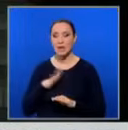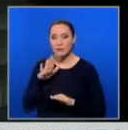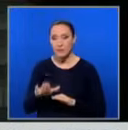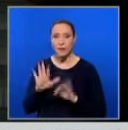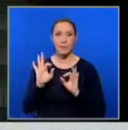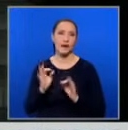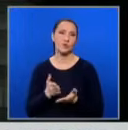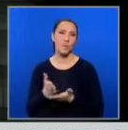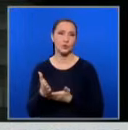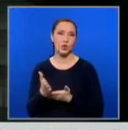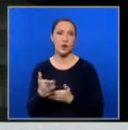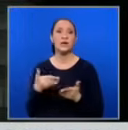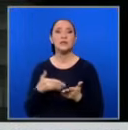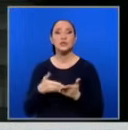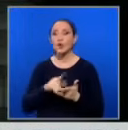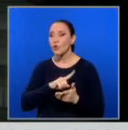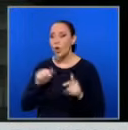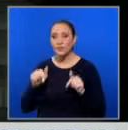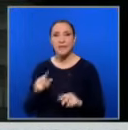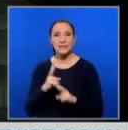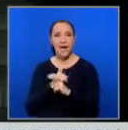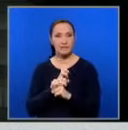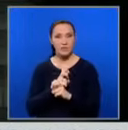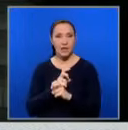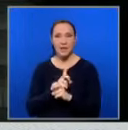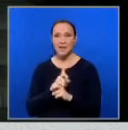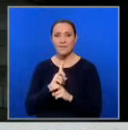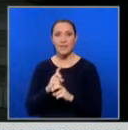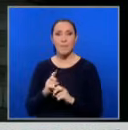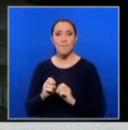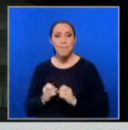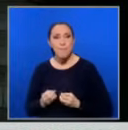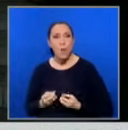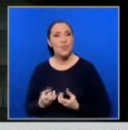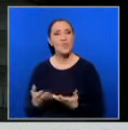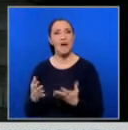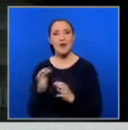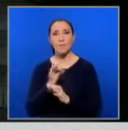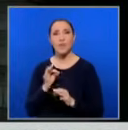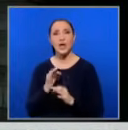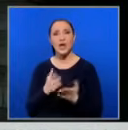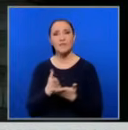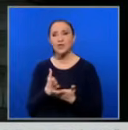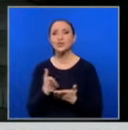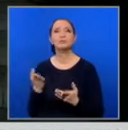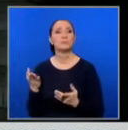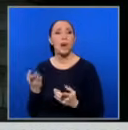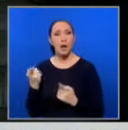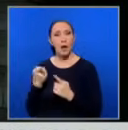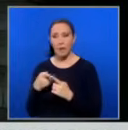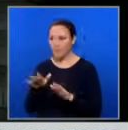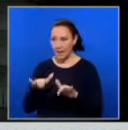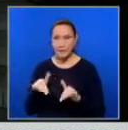правилната посока, защото до днес Австрия не поддаваше по никакъв начин в посока на приемането в